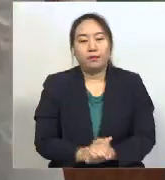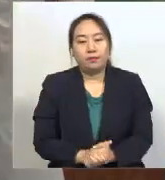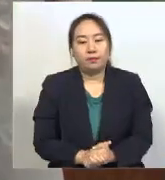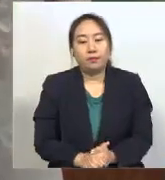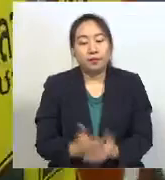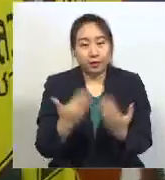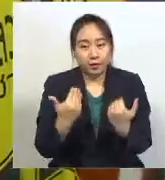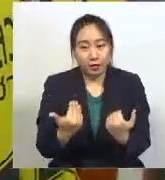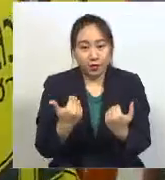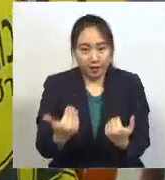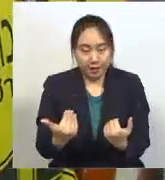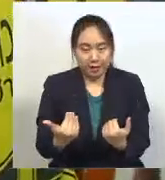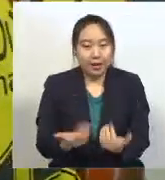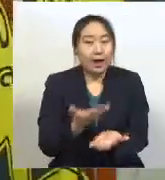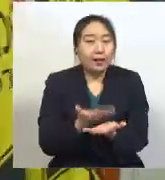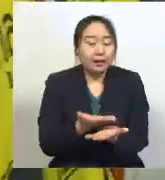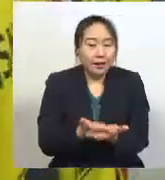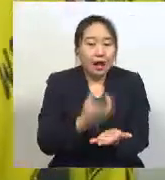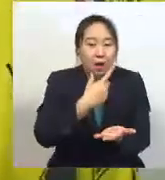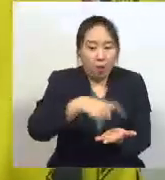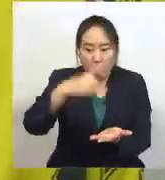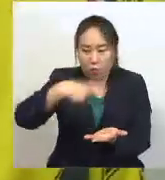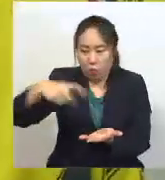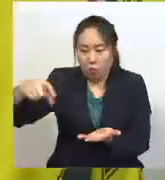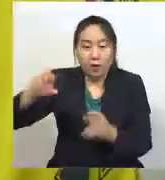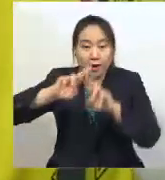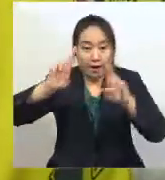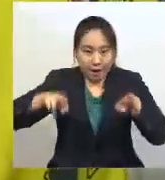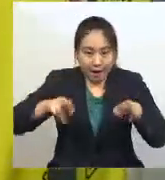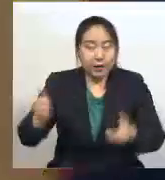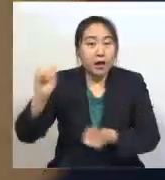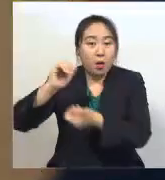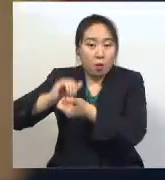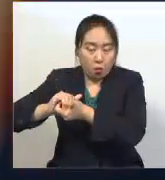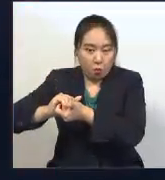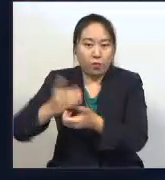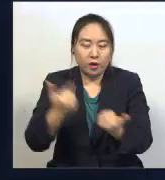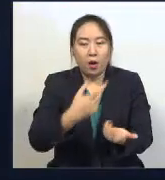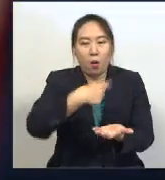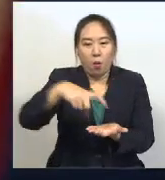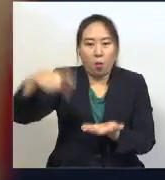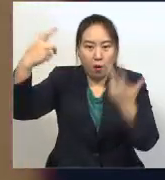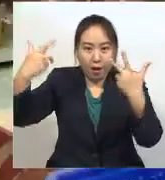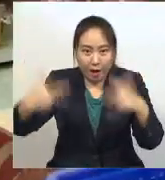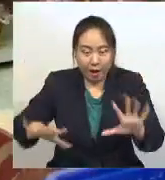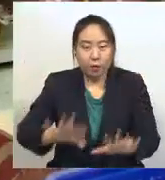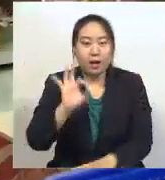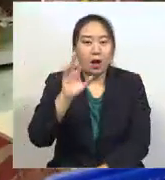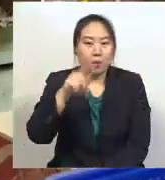นี้ได้โอนเงินค่าสินค้าและบริการให้กับร้านค้าที่เข้าร่วมมาตรการในเฟสแรกไปแล้วทั้งสิ้น